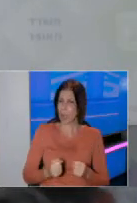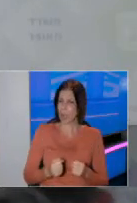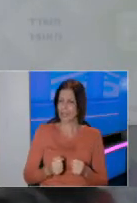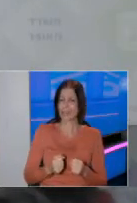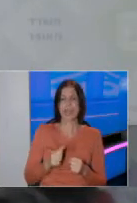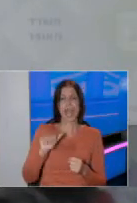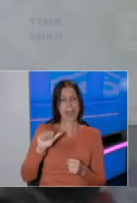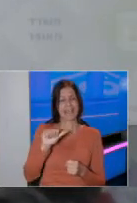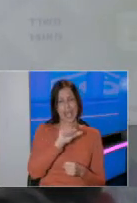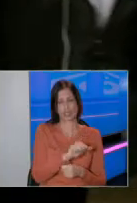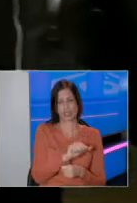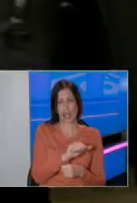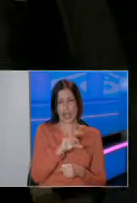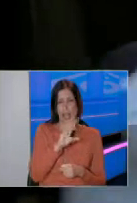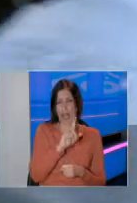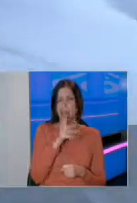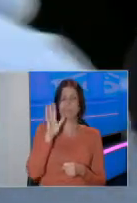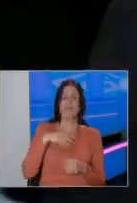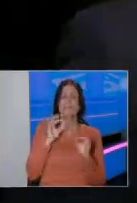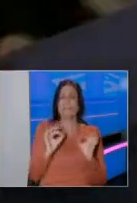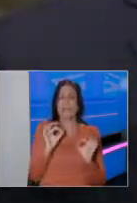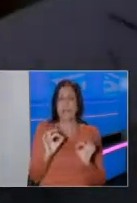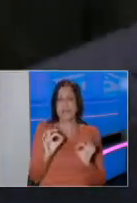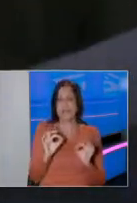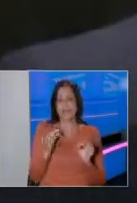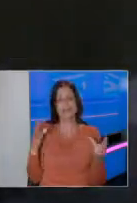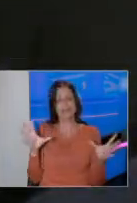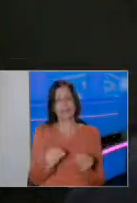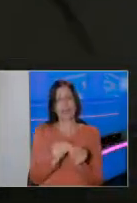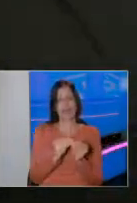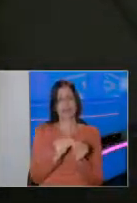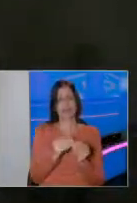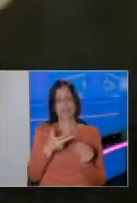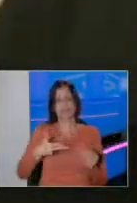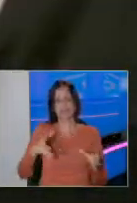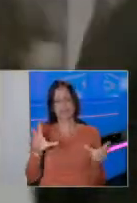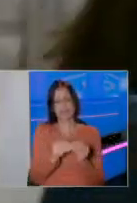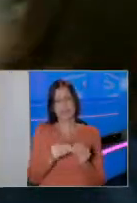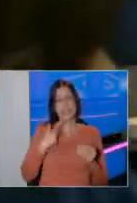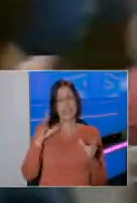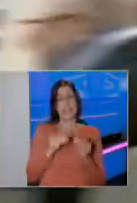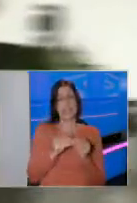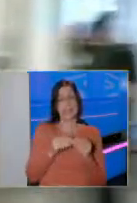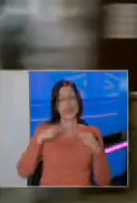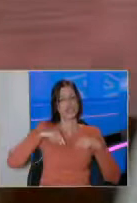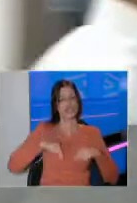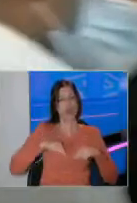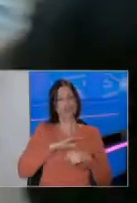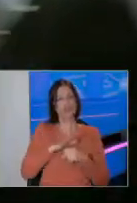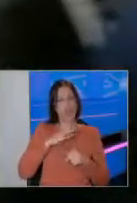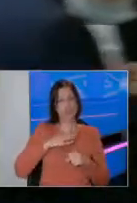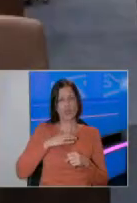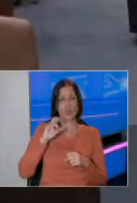במילואים אמיר אשל, ובאמת באו ויחדו כוחות ביחד עם יושב ראש השדולה שלנו, חבר הכנסת עוזי